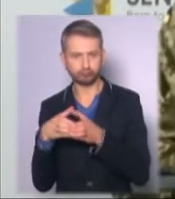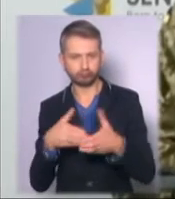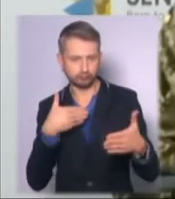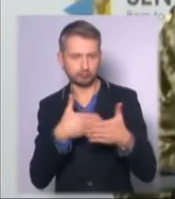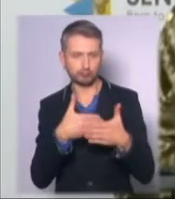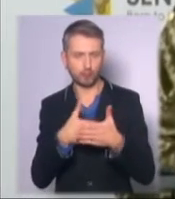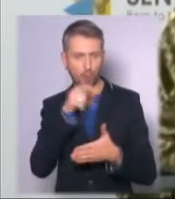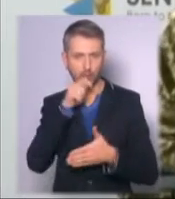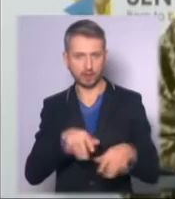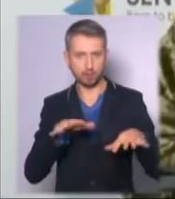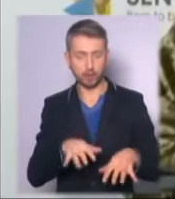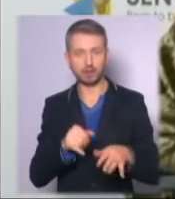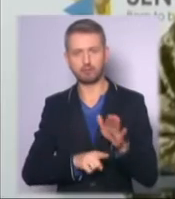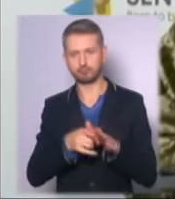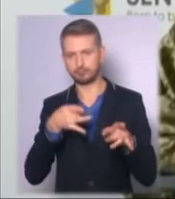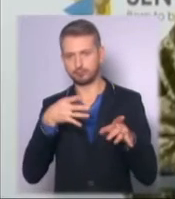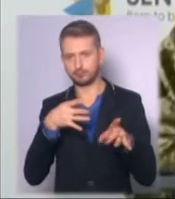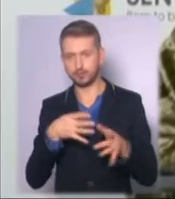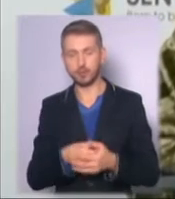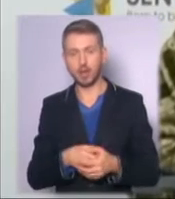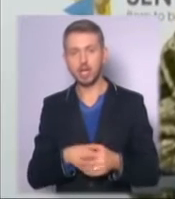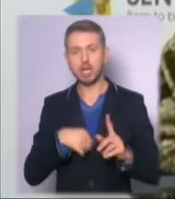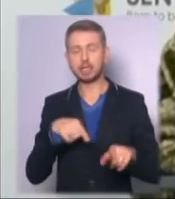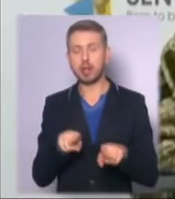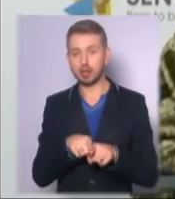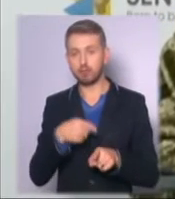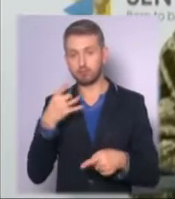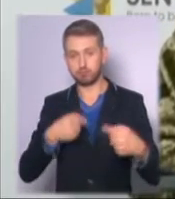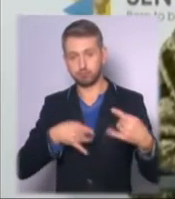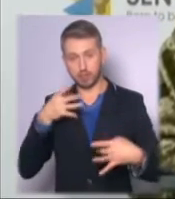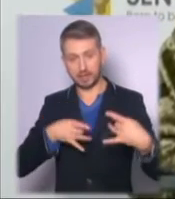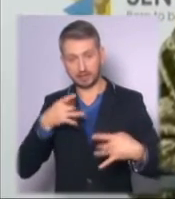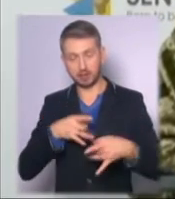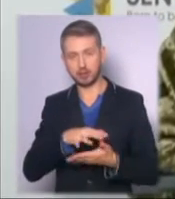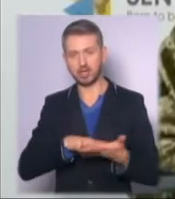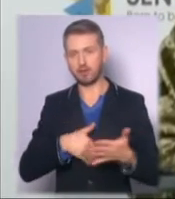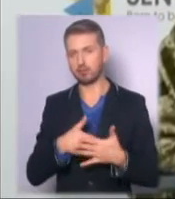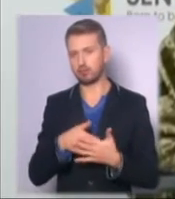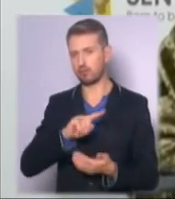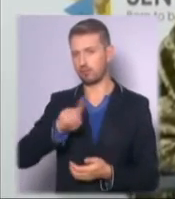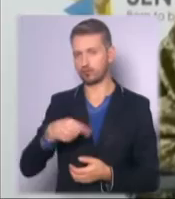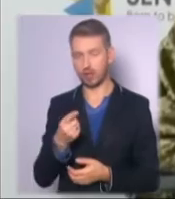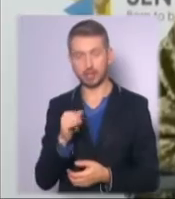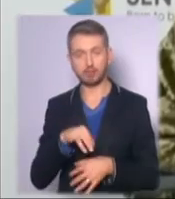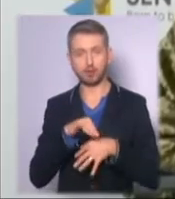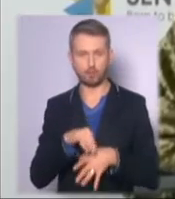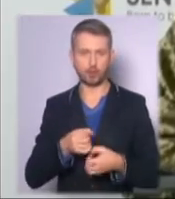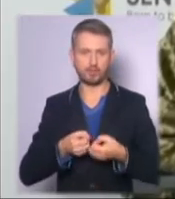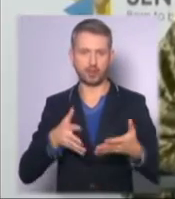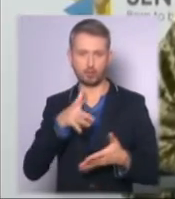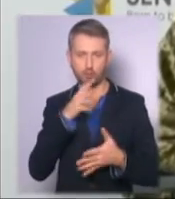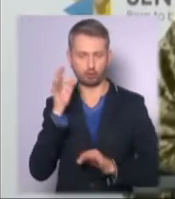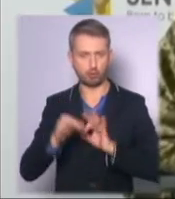і відкривають вогонь. Зазвичай такі перестрілки тривають до 1 години і проводяться в світлу пору